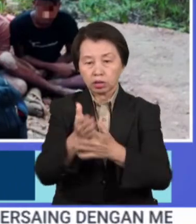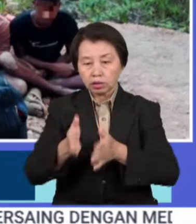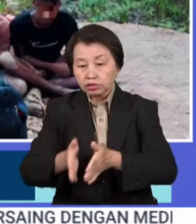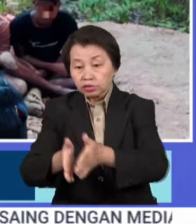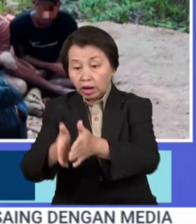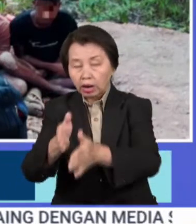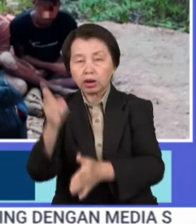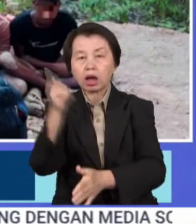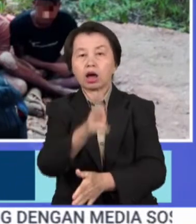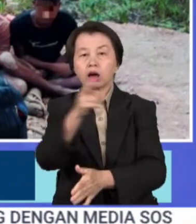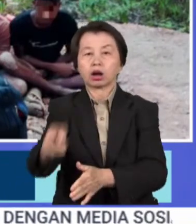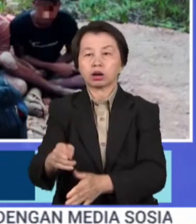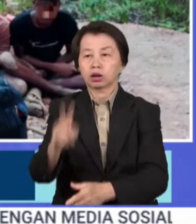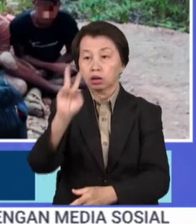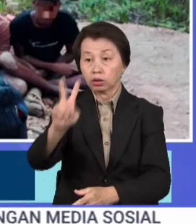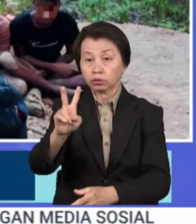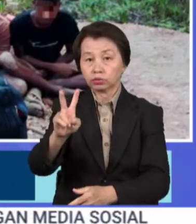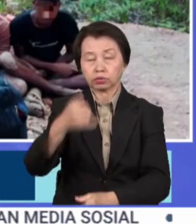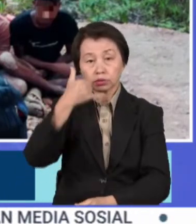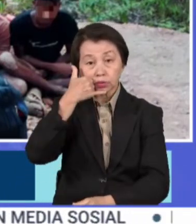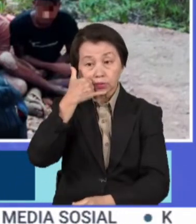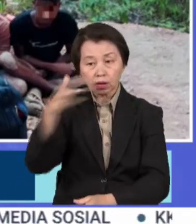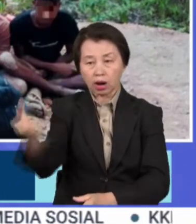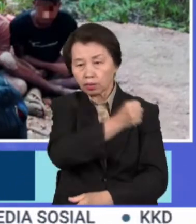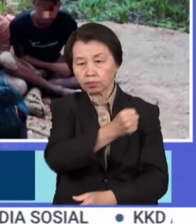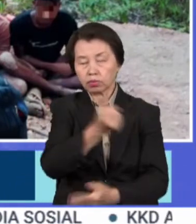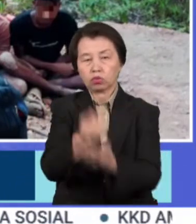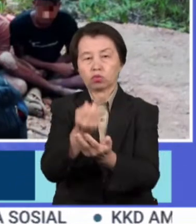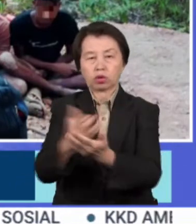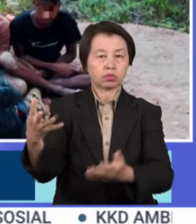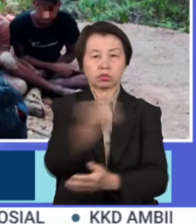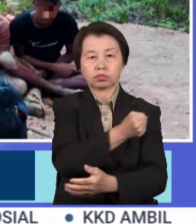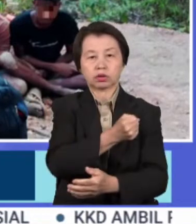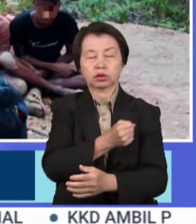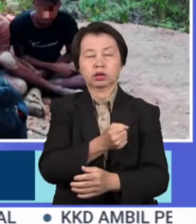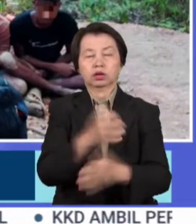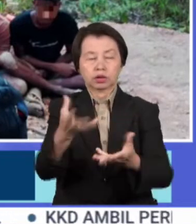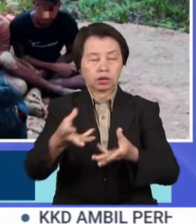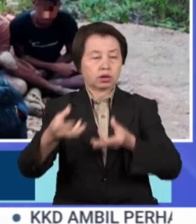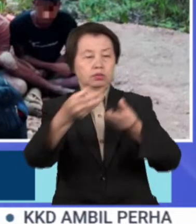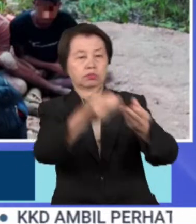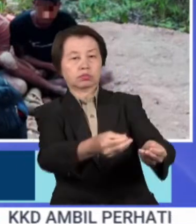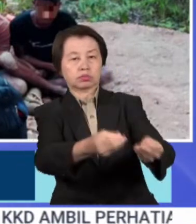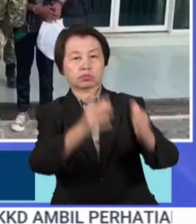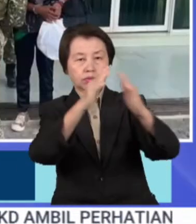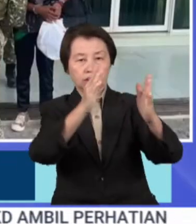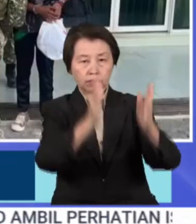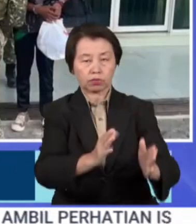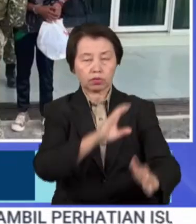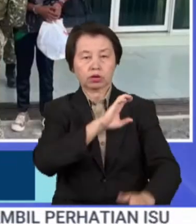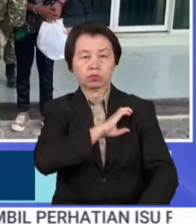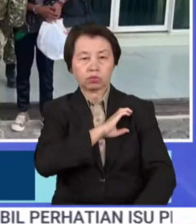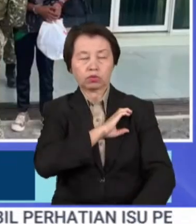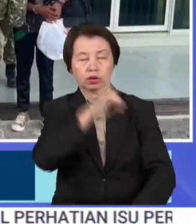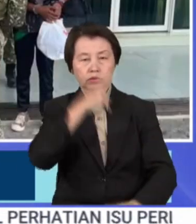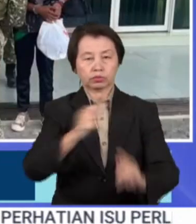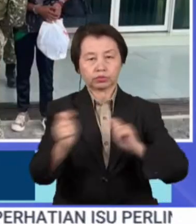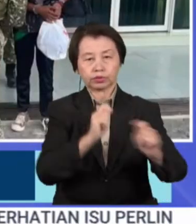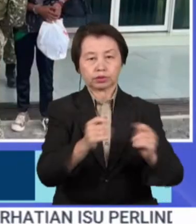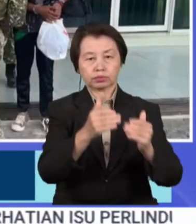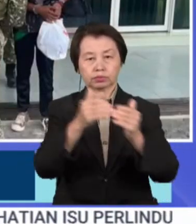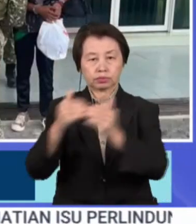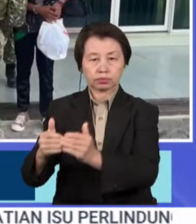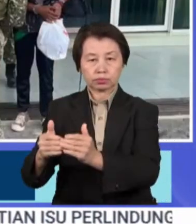Turut dirampas 2 buah telefon bimbit dan wang tunai. Parti diserahkan kepada Balai Polis Kuala Nerang untuk tindakan